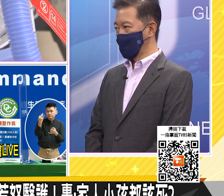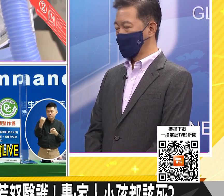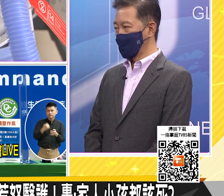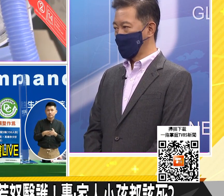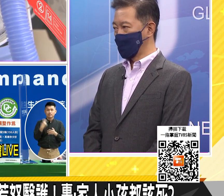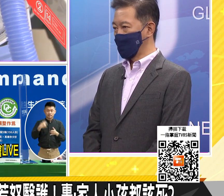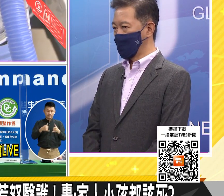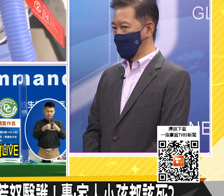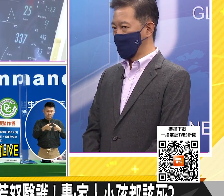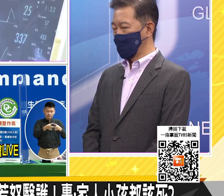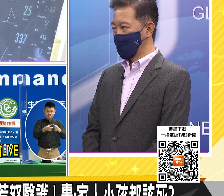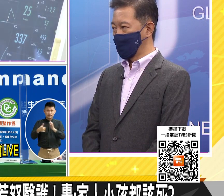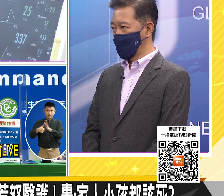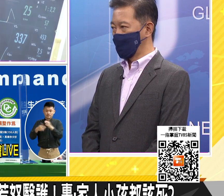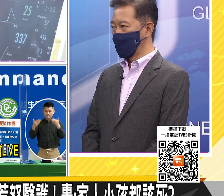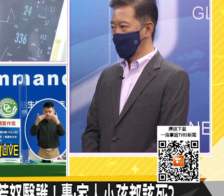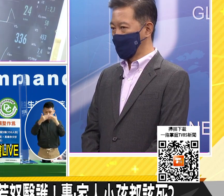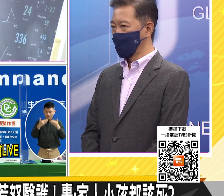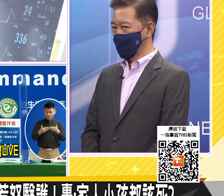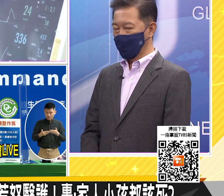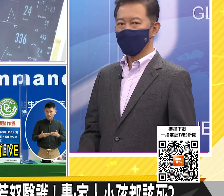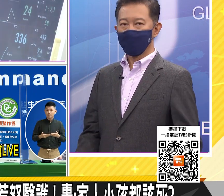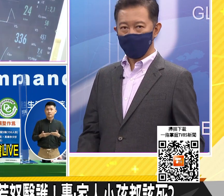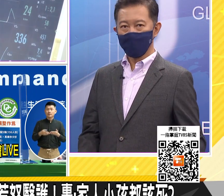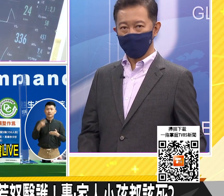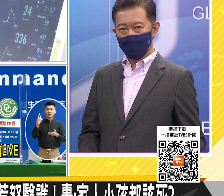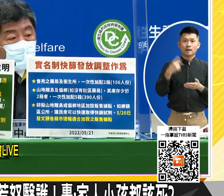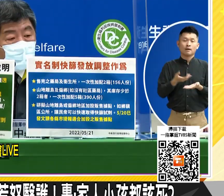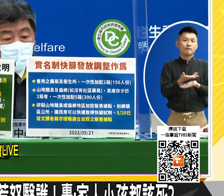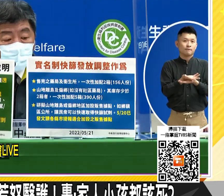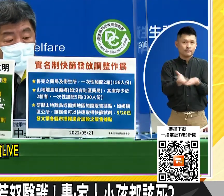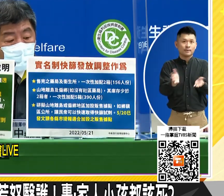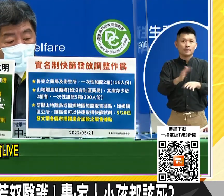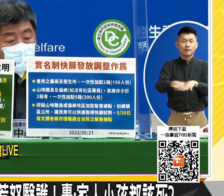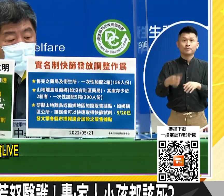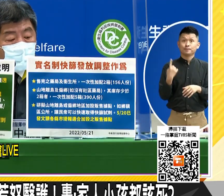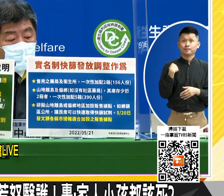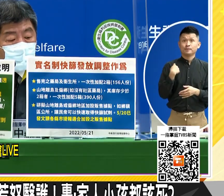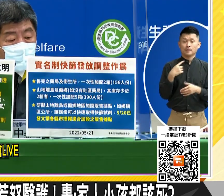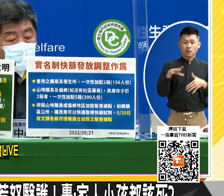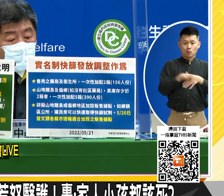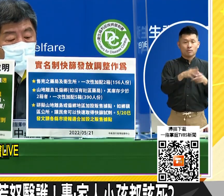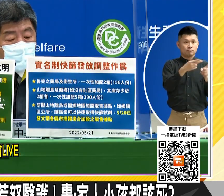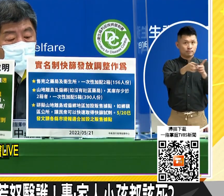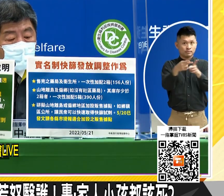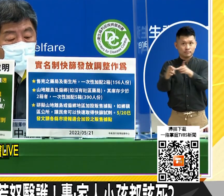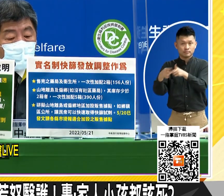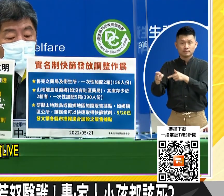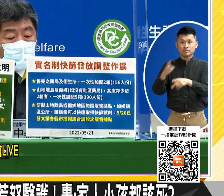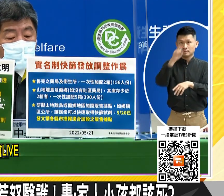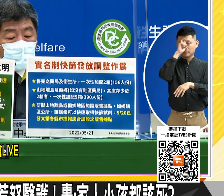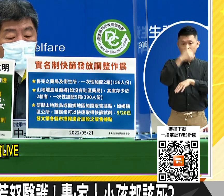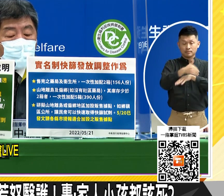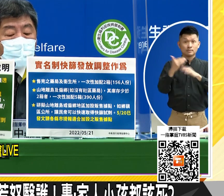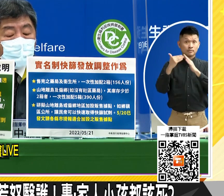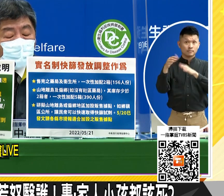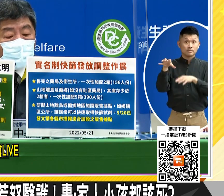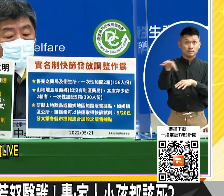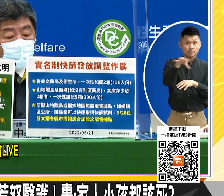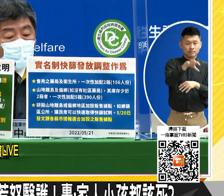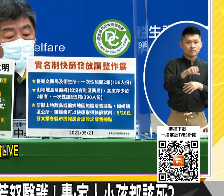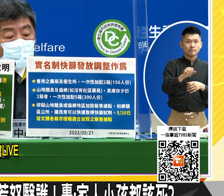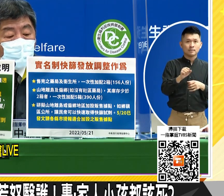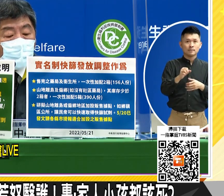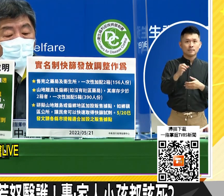了，然后指挥中心也知道人很紧绷。这个时候我还粉饰太平，告诉你说，哎，空床位还有，我觉